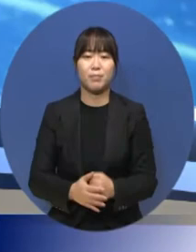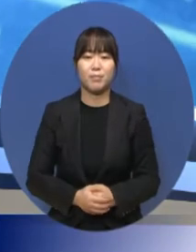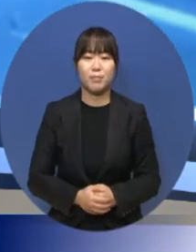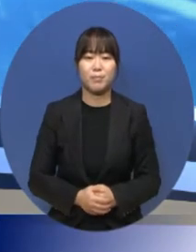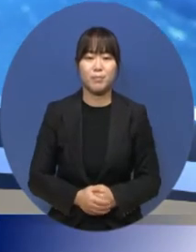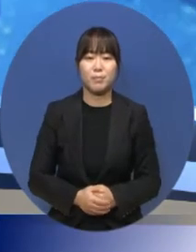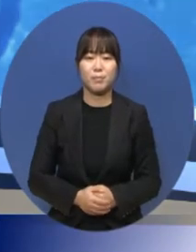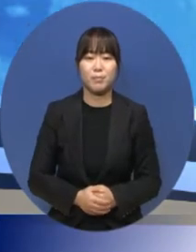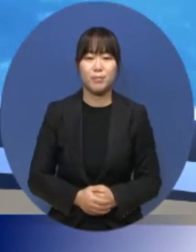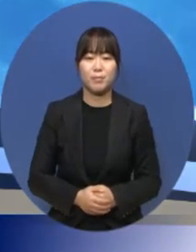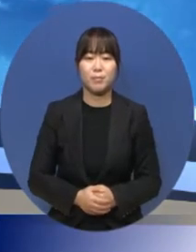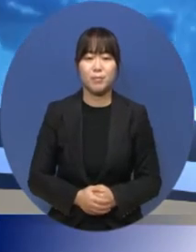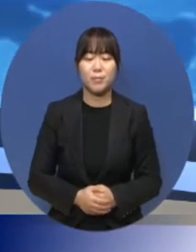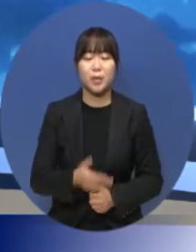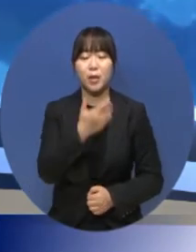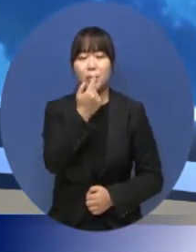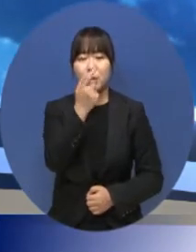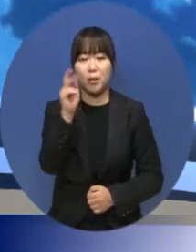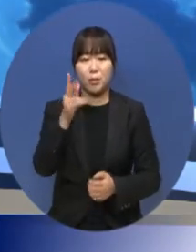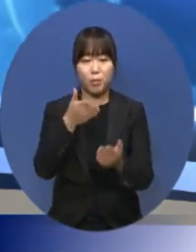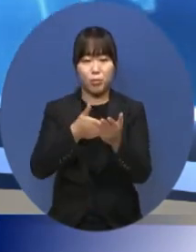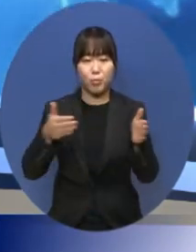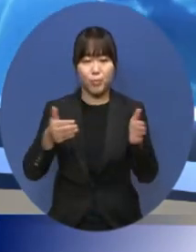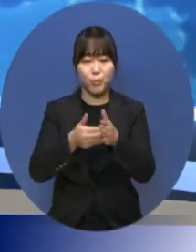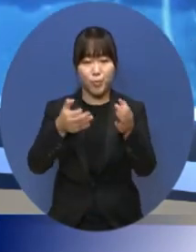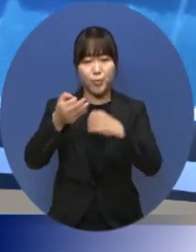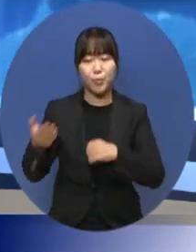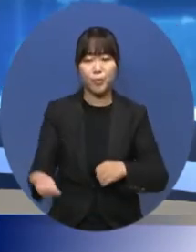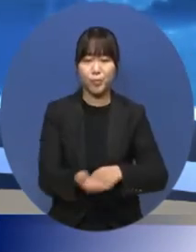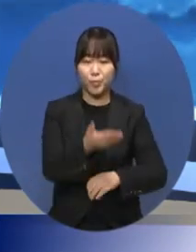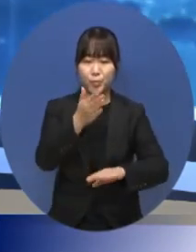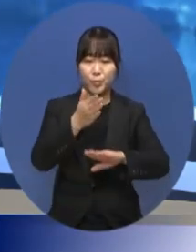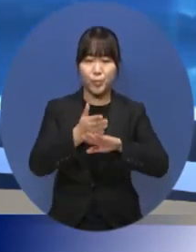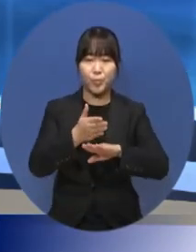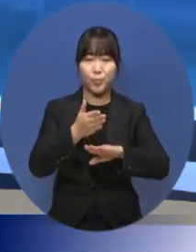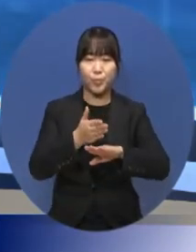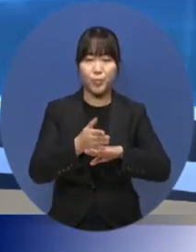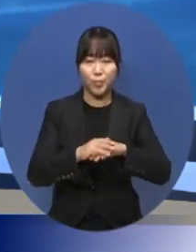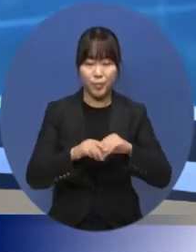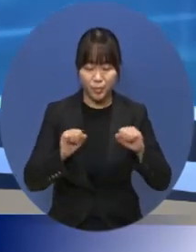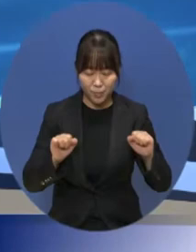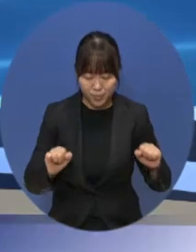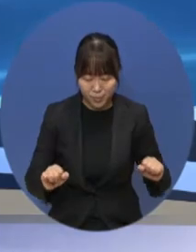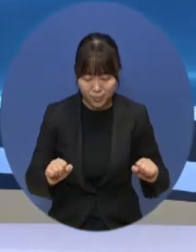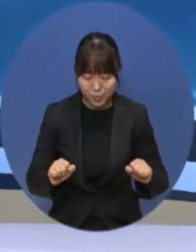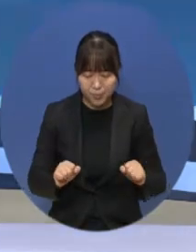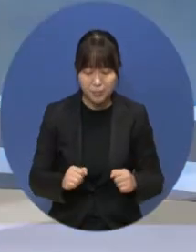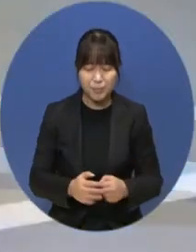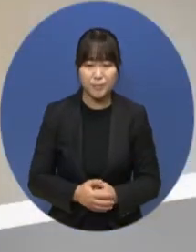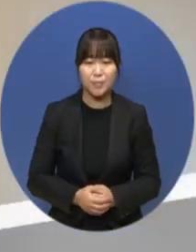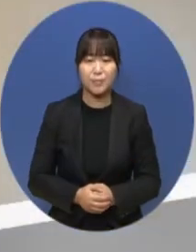당부드립니다. 이상 복지TV 뉴스를 마칩니다. 시청해주신 여러분 고맙습니다.